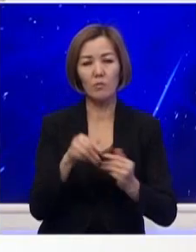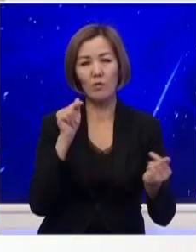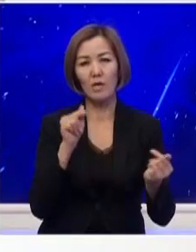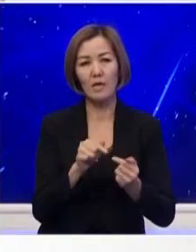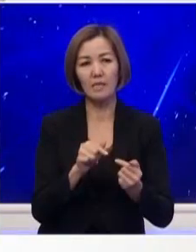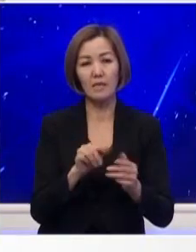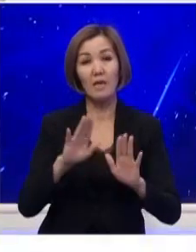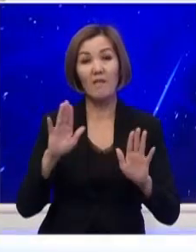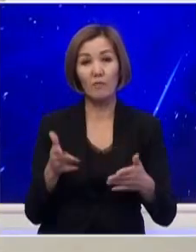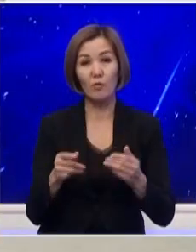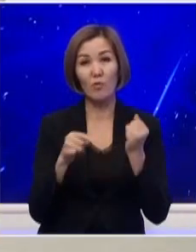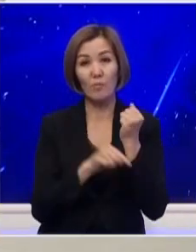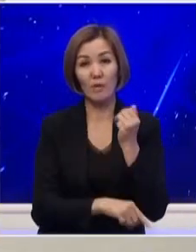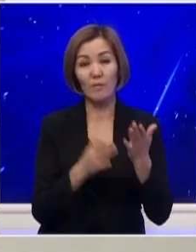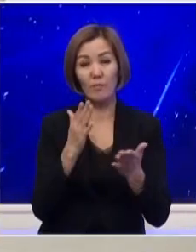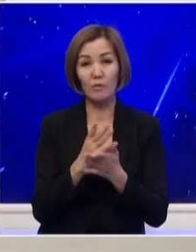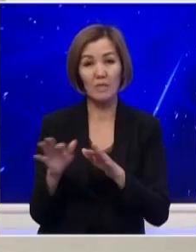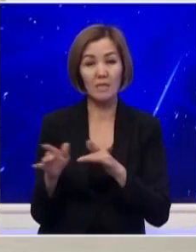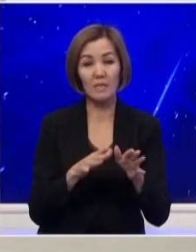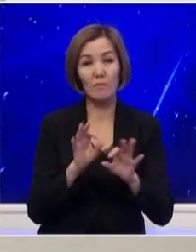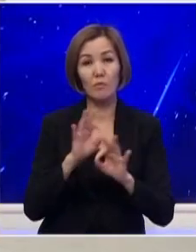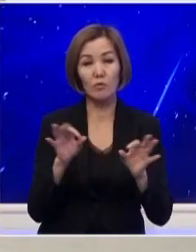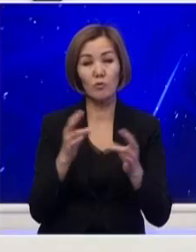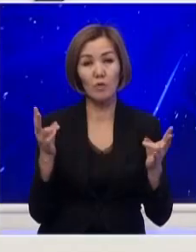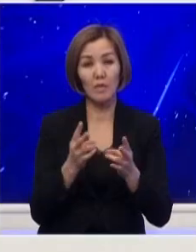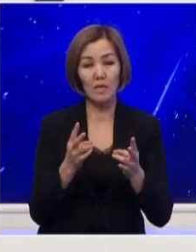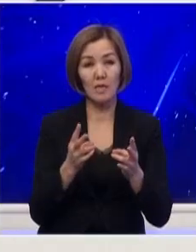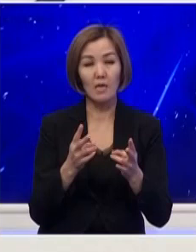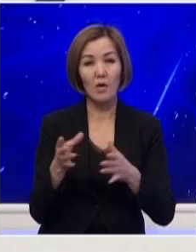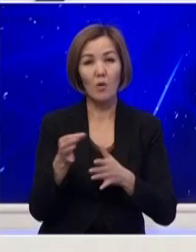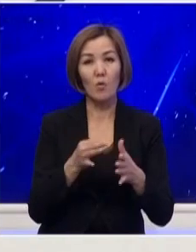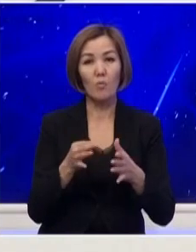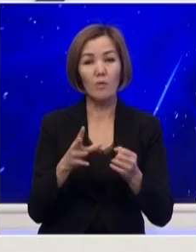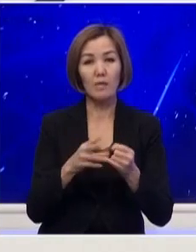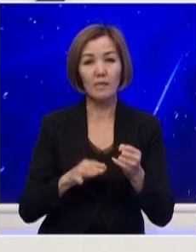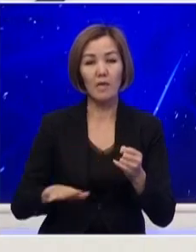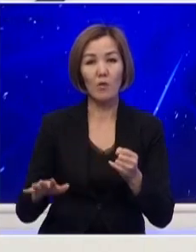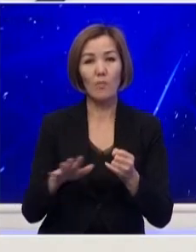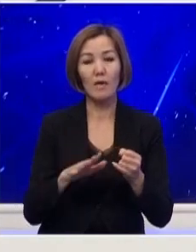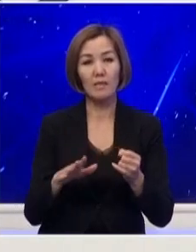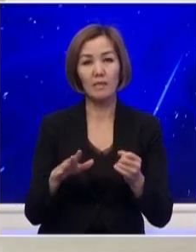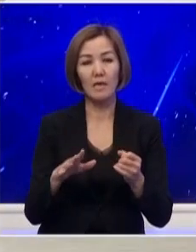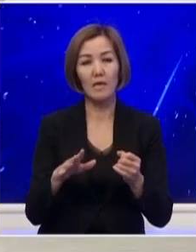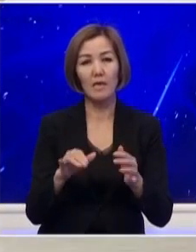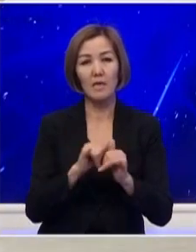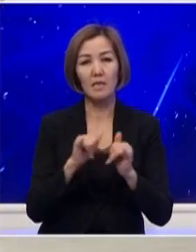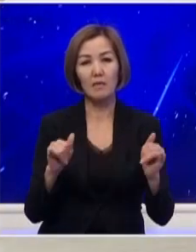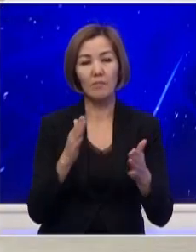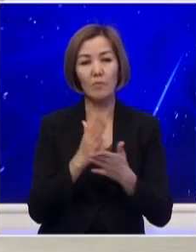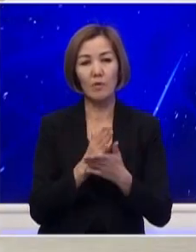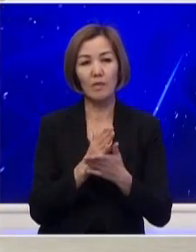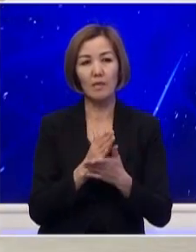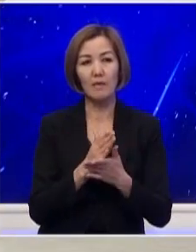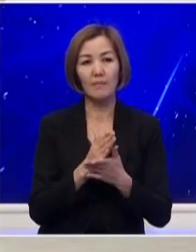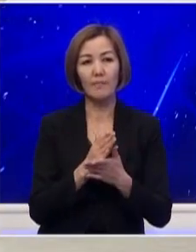көріністеріне тап болған жағдайда іс-қимыл тәртібін түсіндіру болып табылады. Облыс аумағында таратылатын болады. Оның барысында